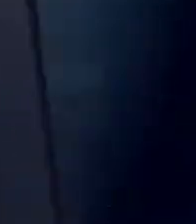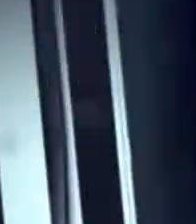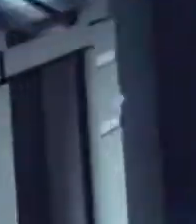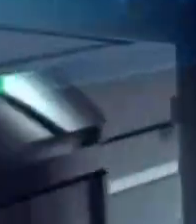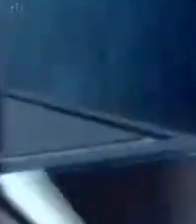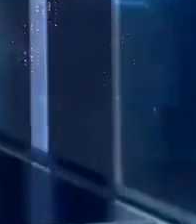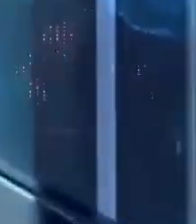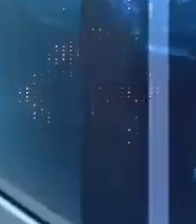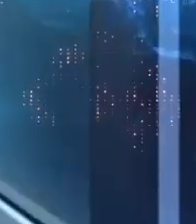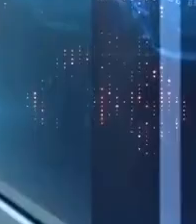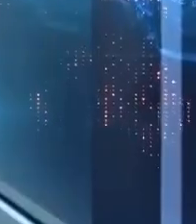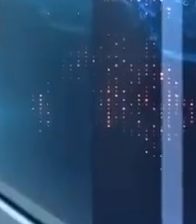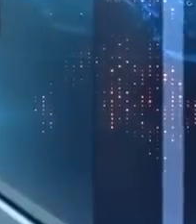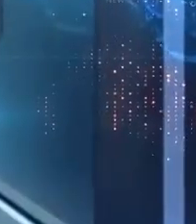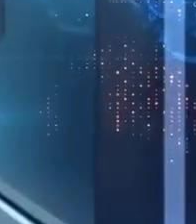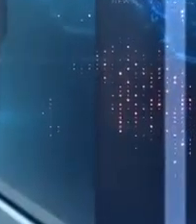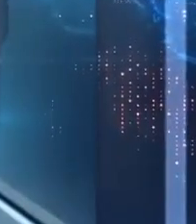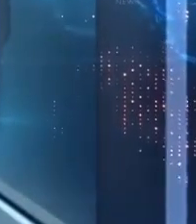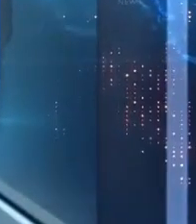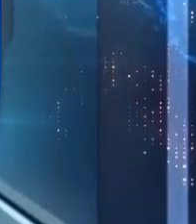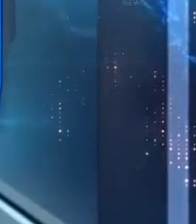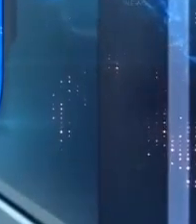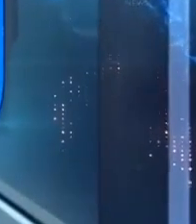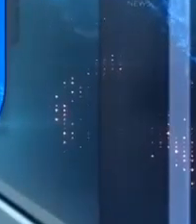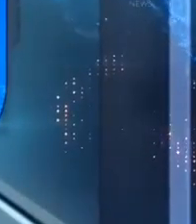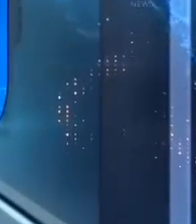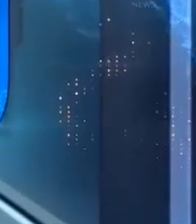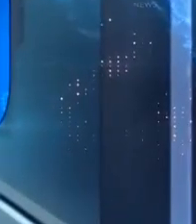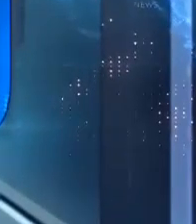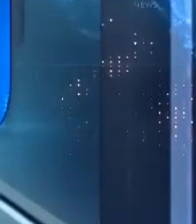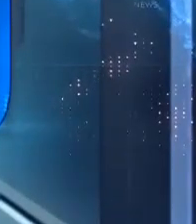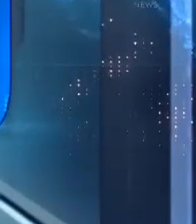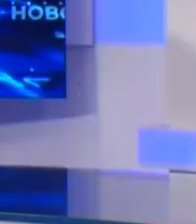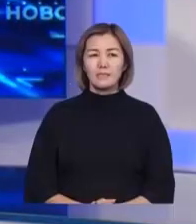Нұрай Базархан, Надир Хамзин, Жетісу телеарнасы.